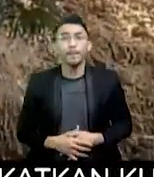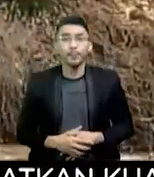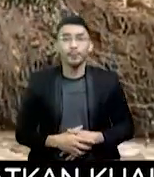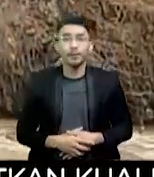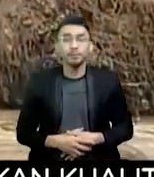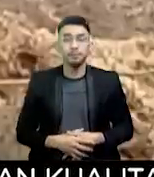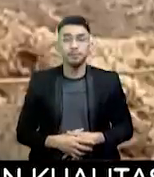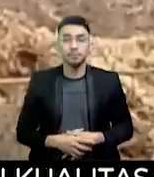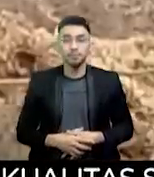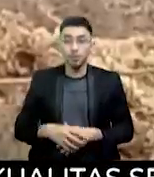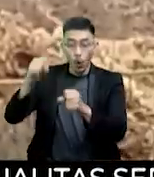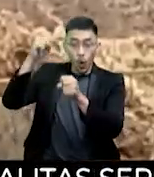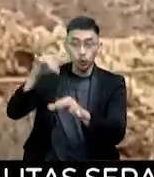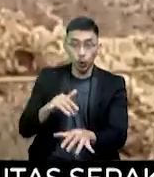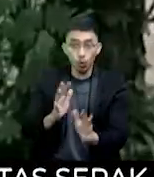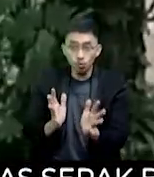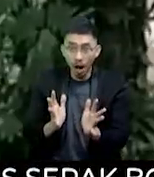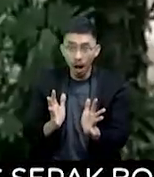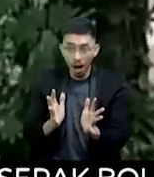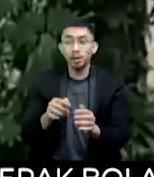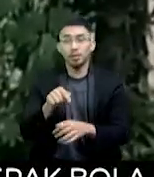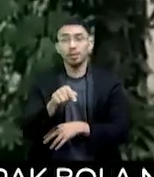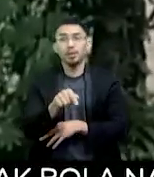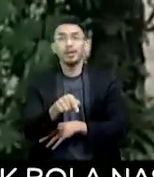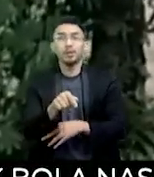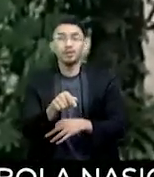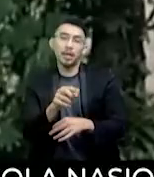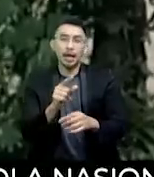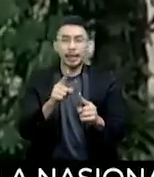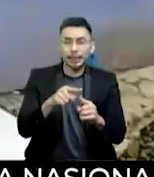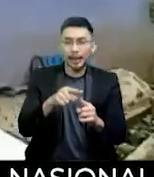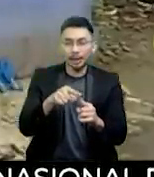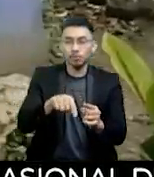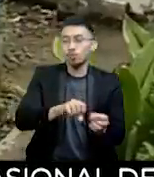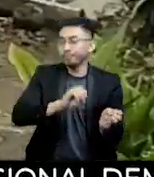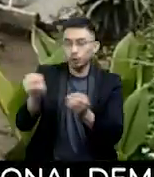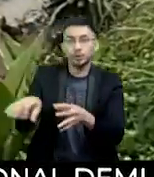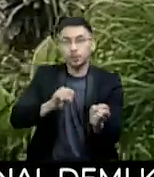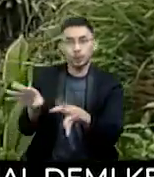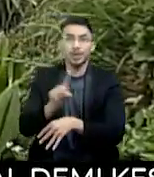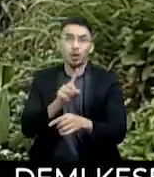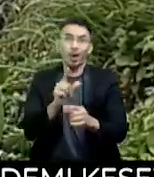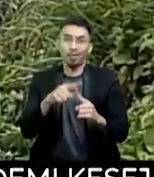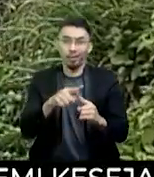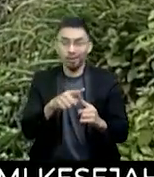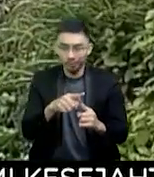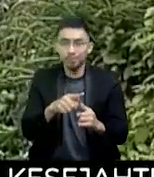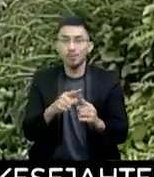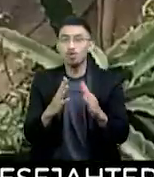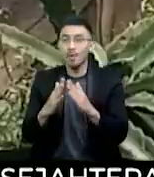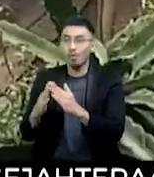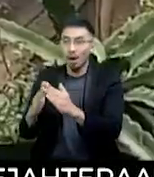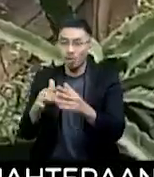Pasca longsor, warga 1 RT di Dusun Nangtung, Desa Cierang di Sumedang, Jawa Barat memilih mengungsi. Rumah warga nampak terlihat sepi pasca